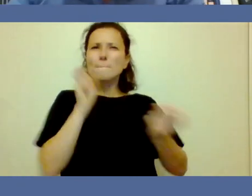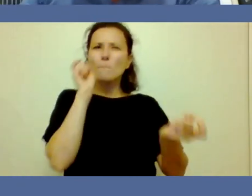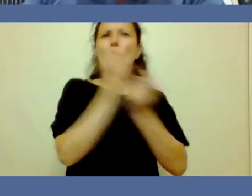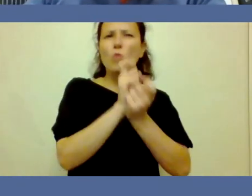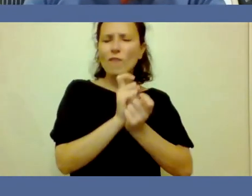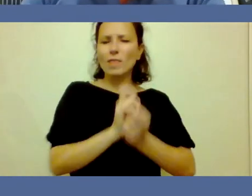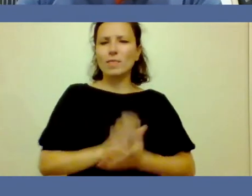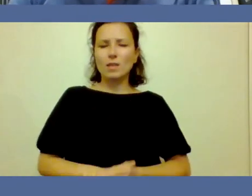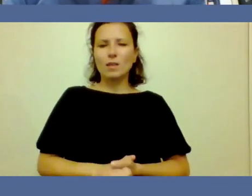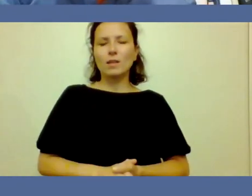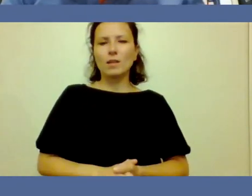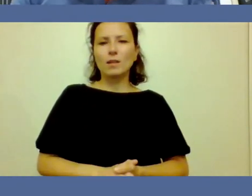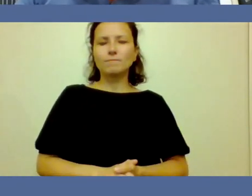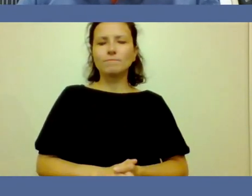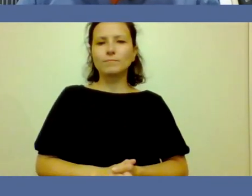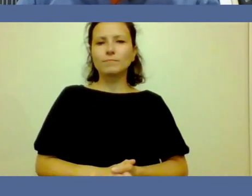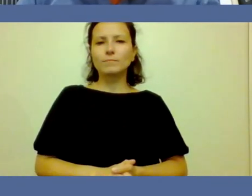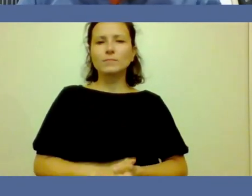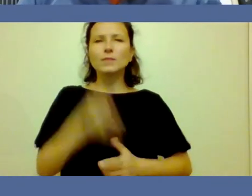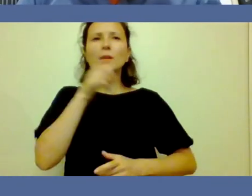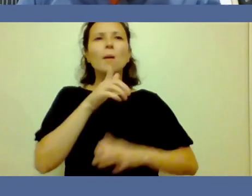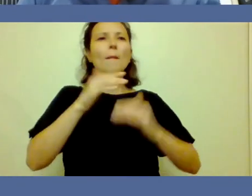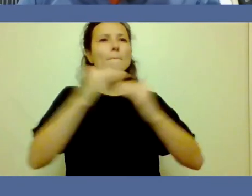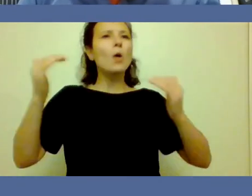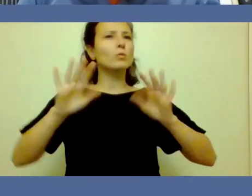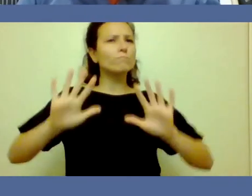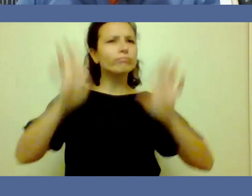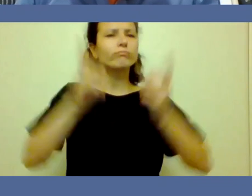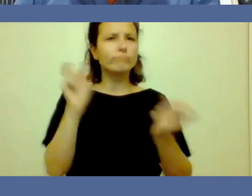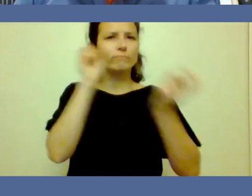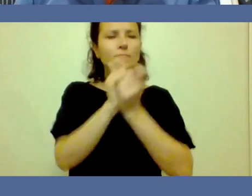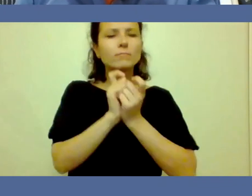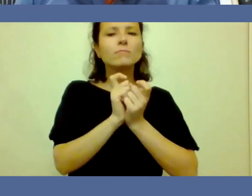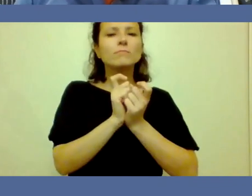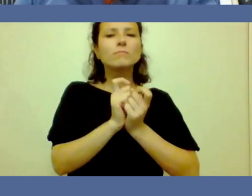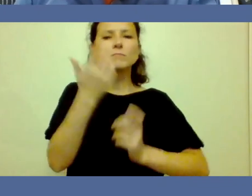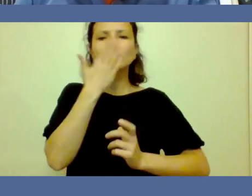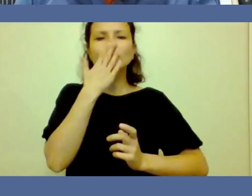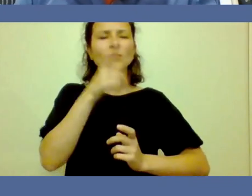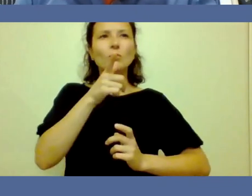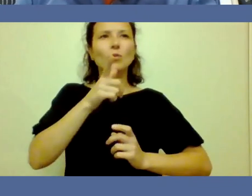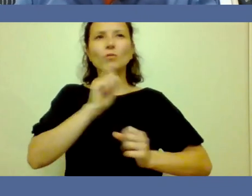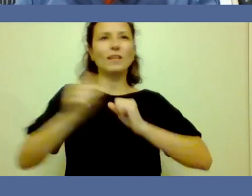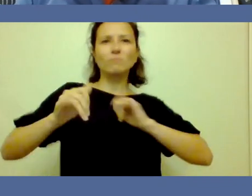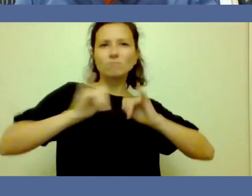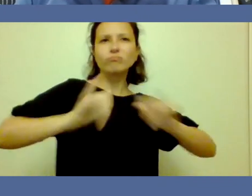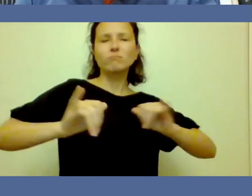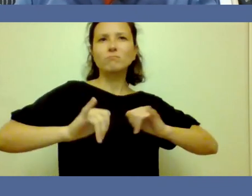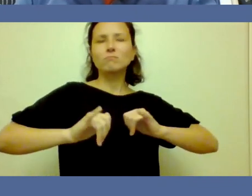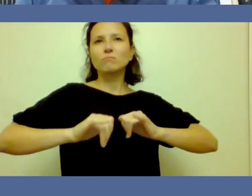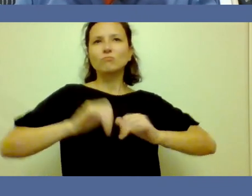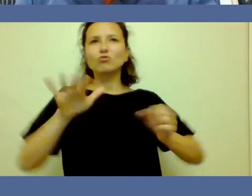Buntownik, jakby ten poziom rebelii, bym powiedziała, nie jest to nie jest brawura, tylko to jest taki